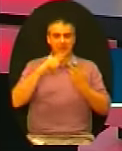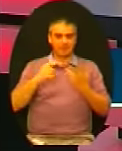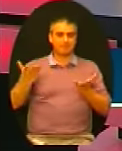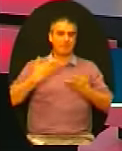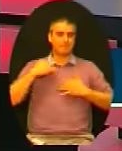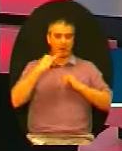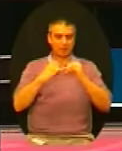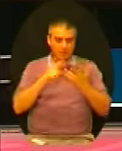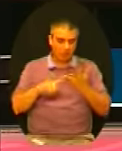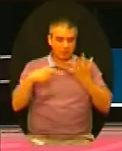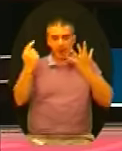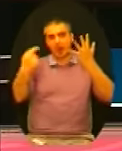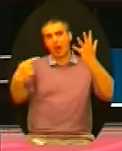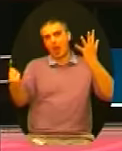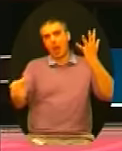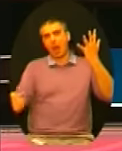שהוא קיבל.